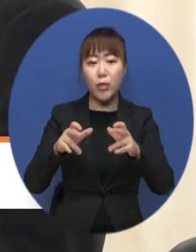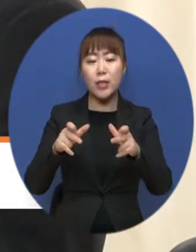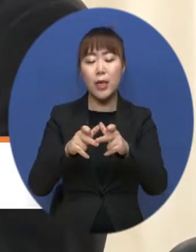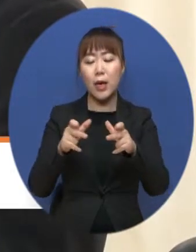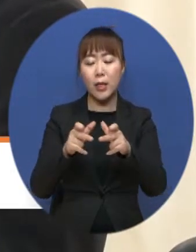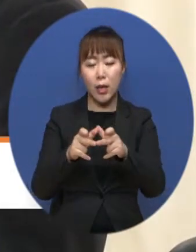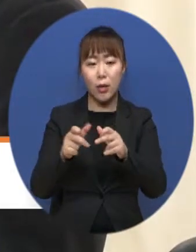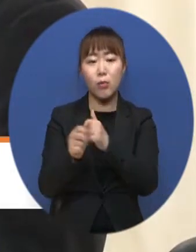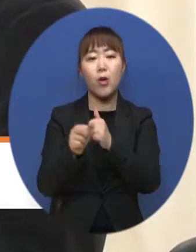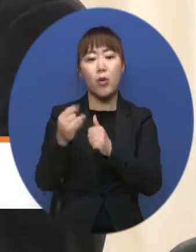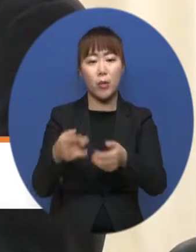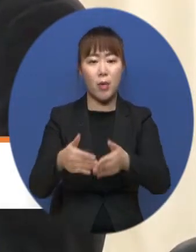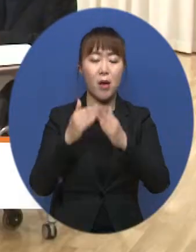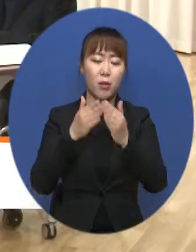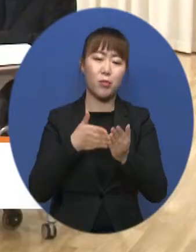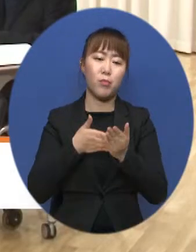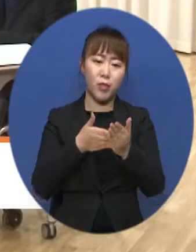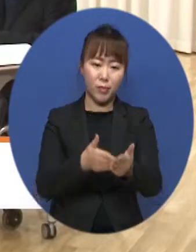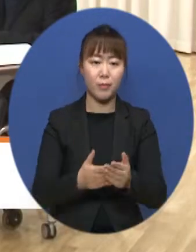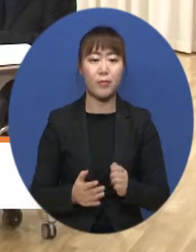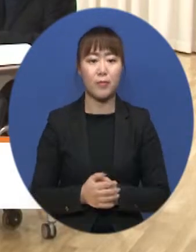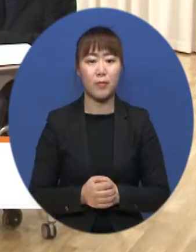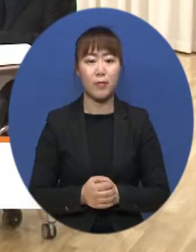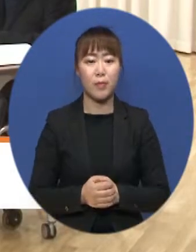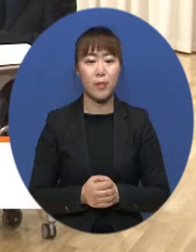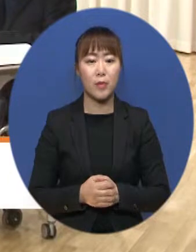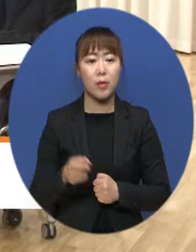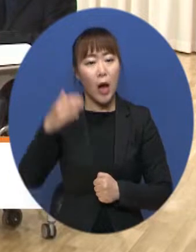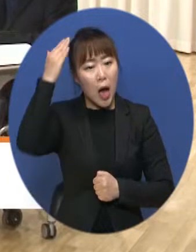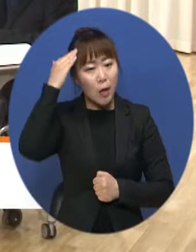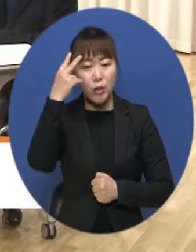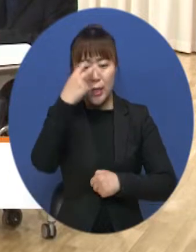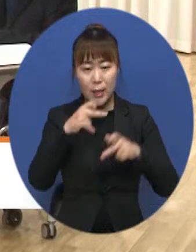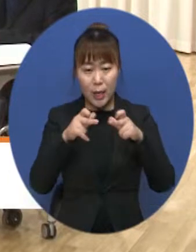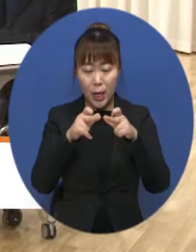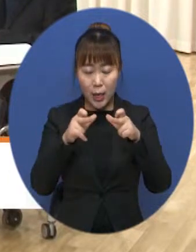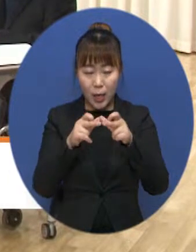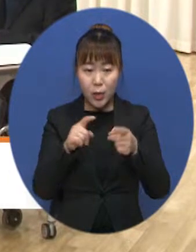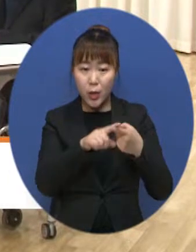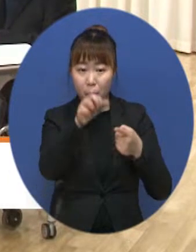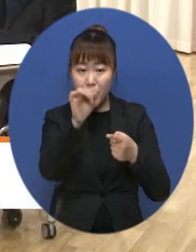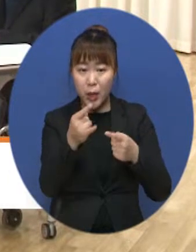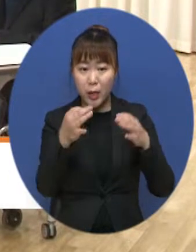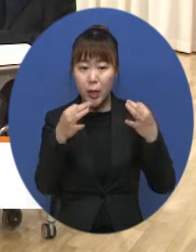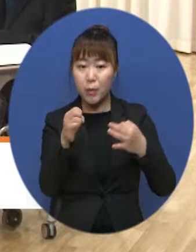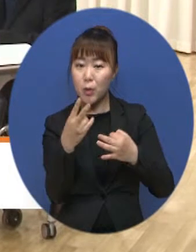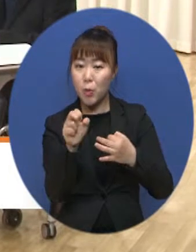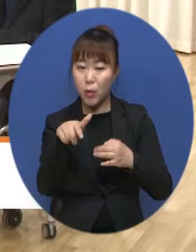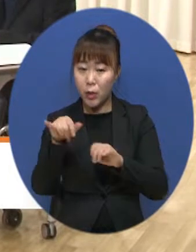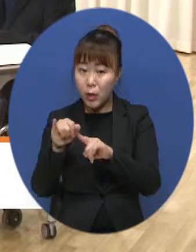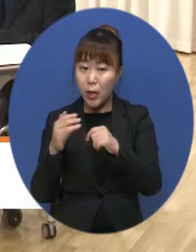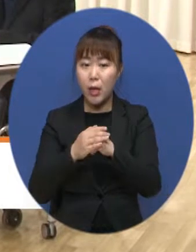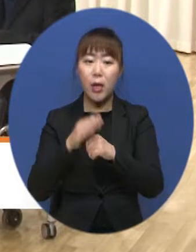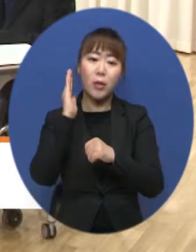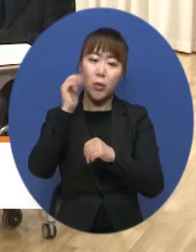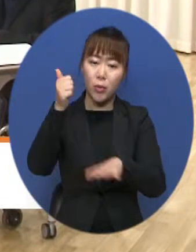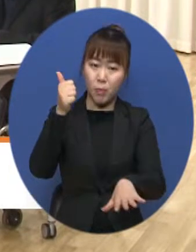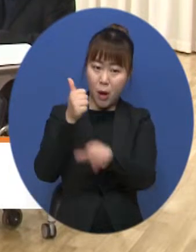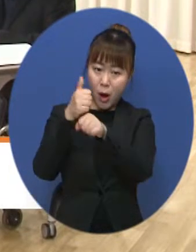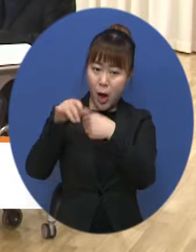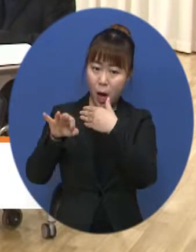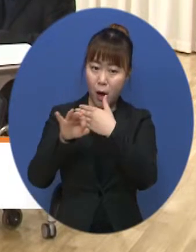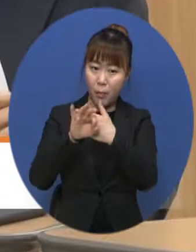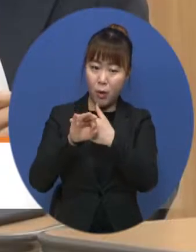설치를 주장했습니다. 반면 한국시각장애인연합회 김용기 사무총장은 대통령 소속으로 두면